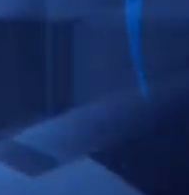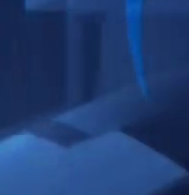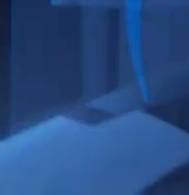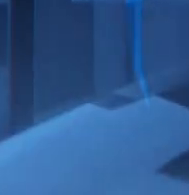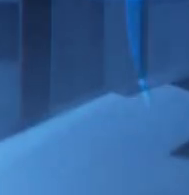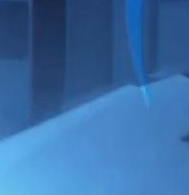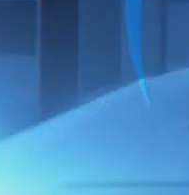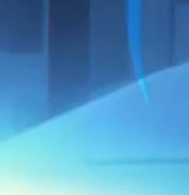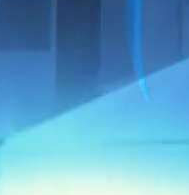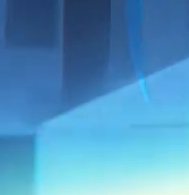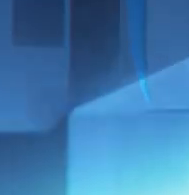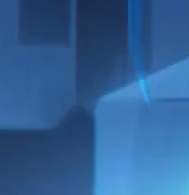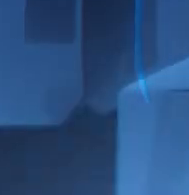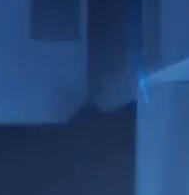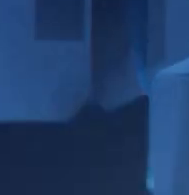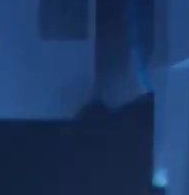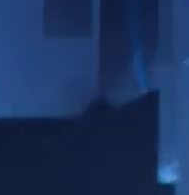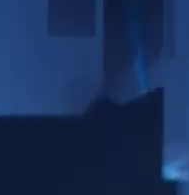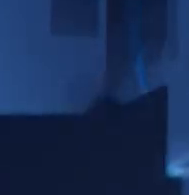Аслан Шенкенджия, телеканал ЖТСУ.